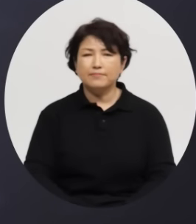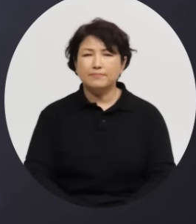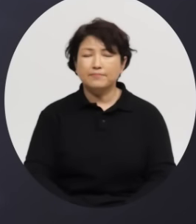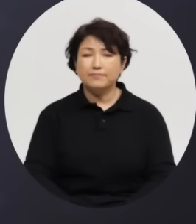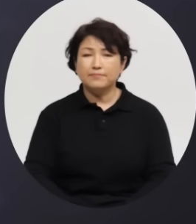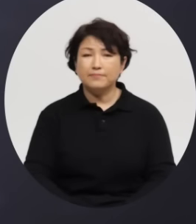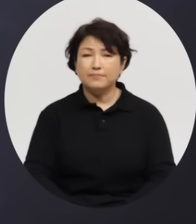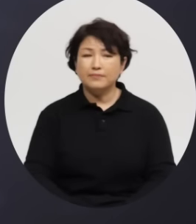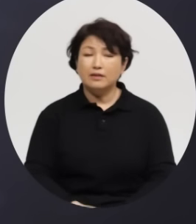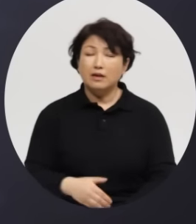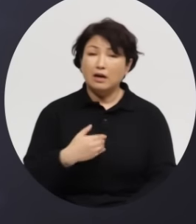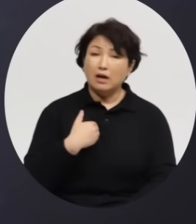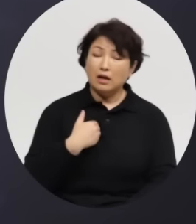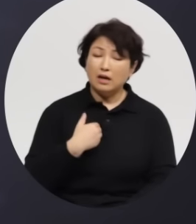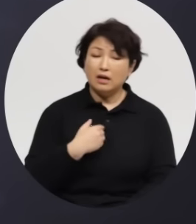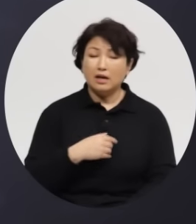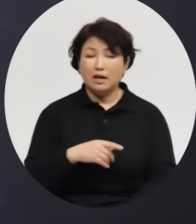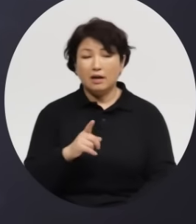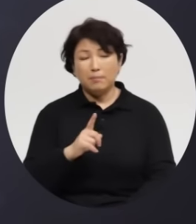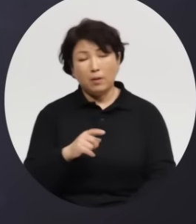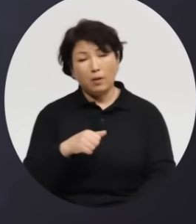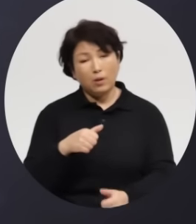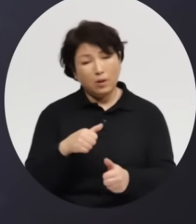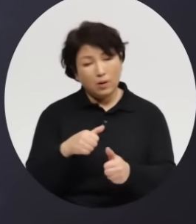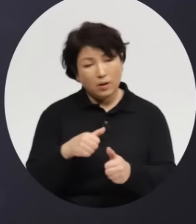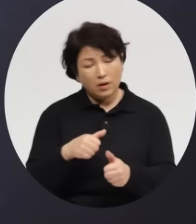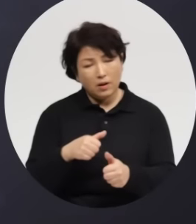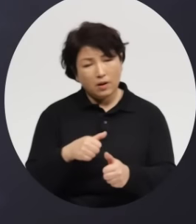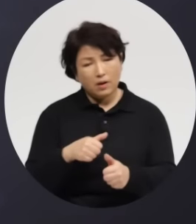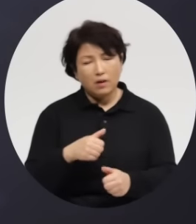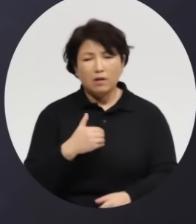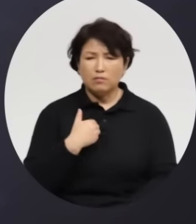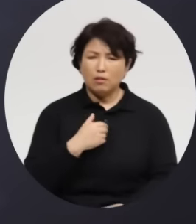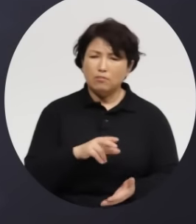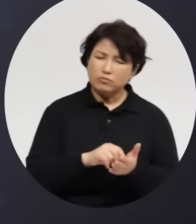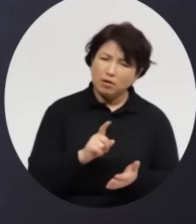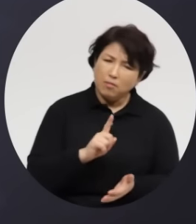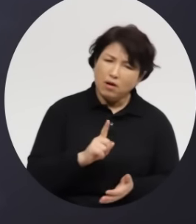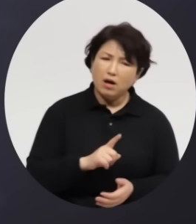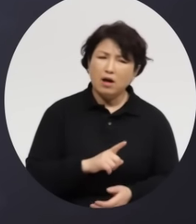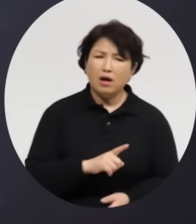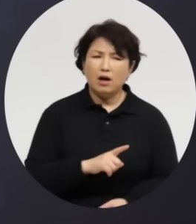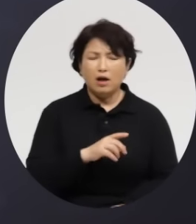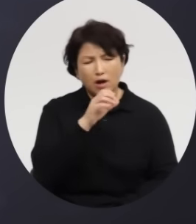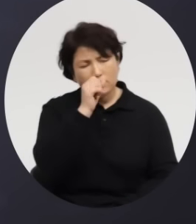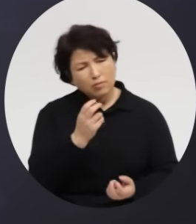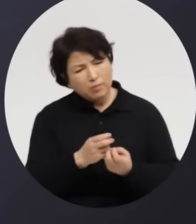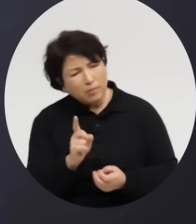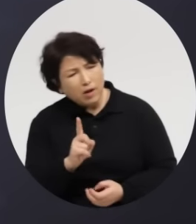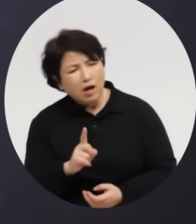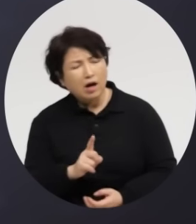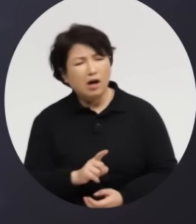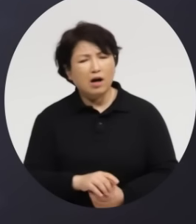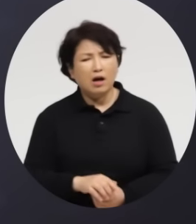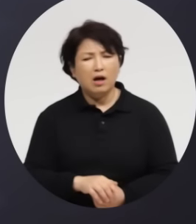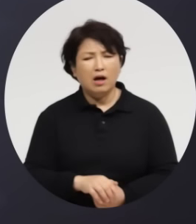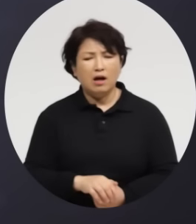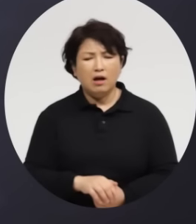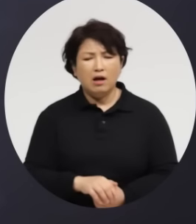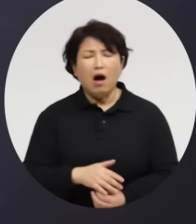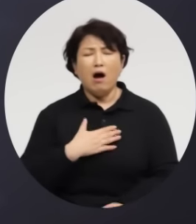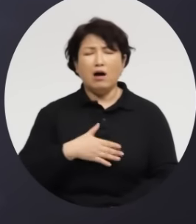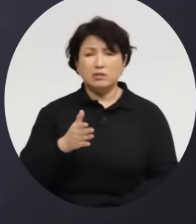내가 어떤, 이렇게 했으면 좋겠다, 저렇게 했으면 좋겠다, 나는 이게 문제다, 이래서 이거를 어떻게 해보려고 하는데,